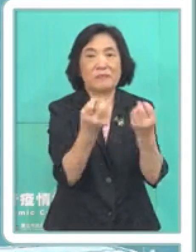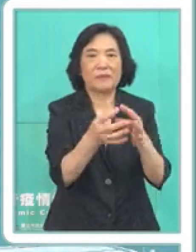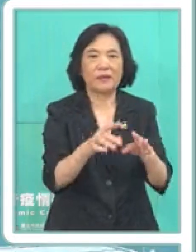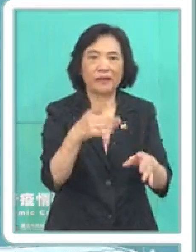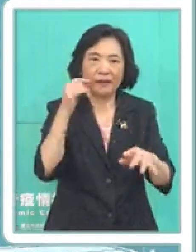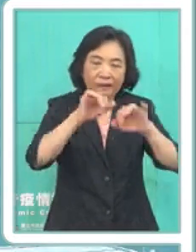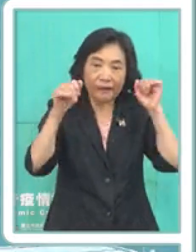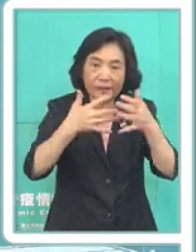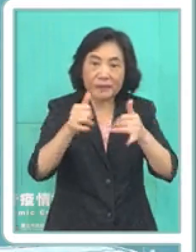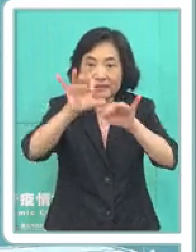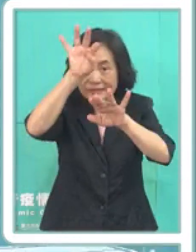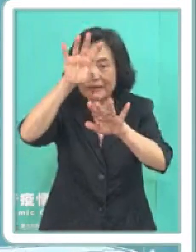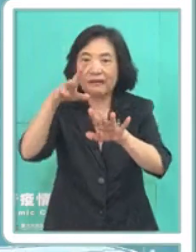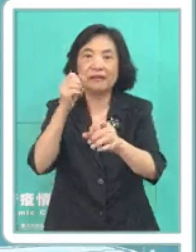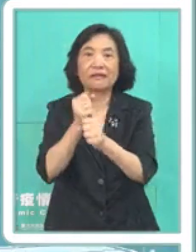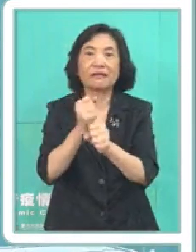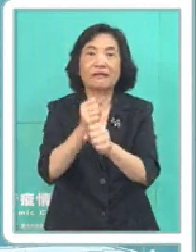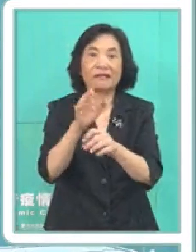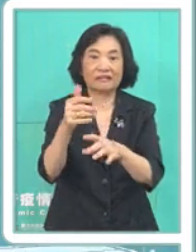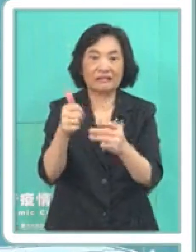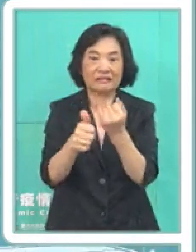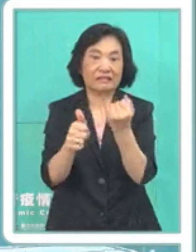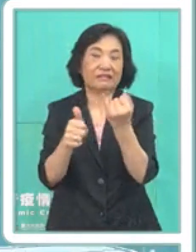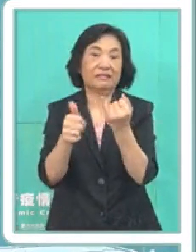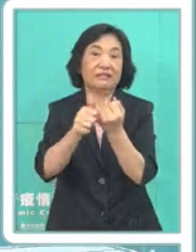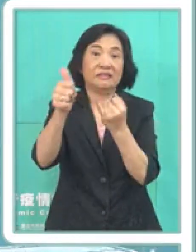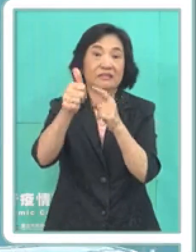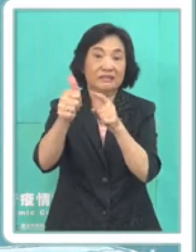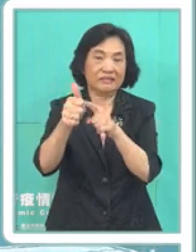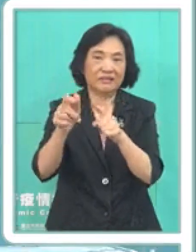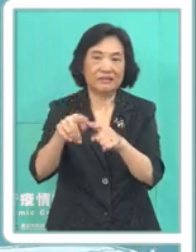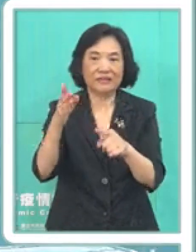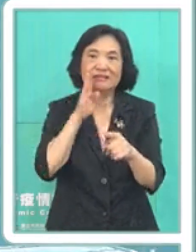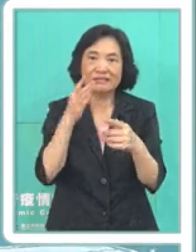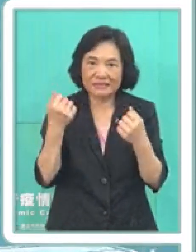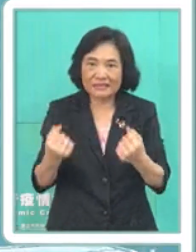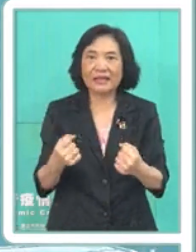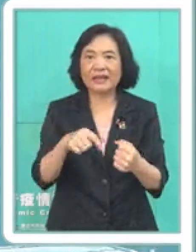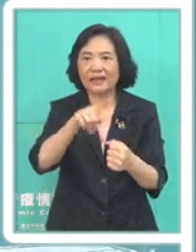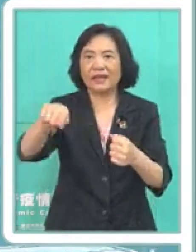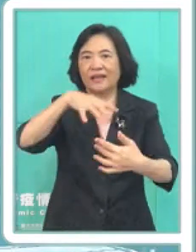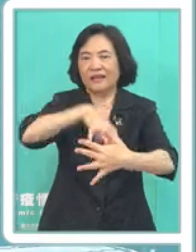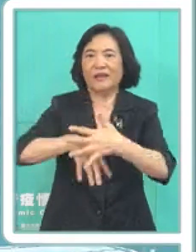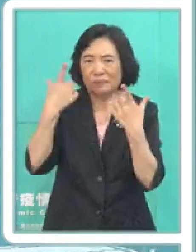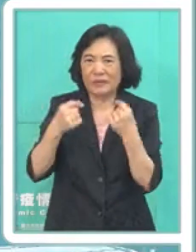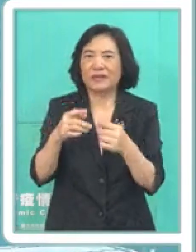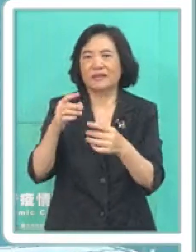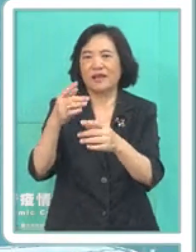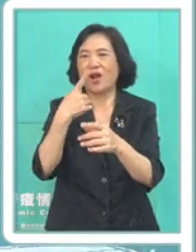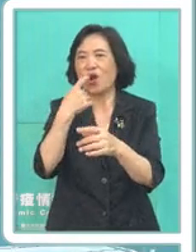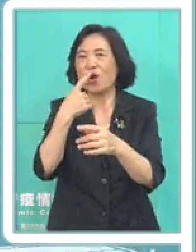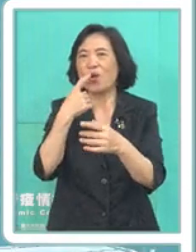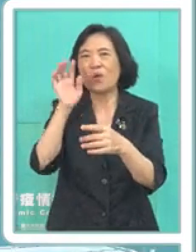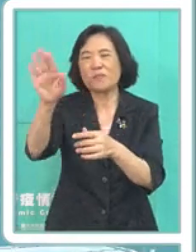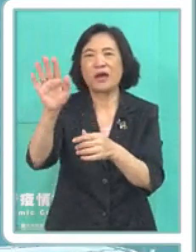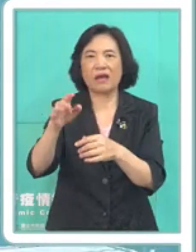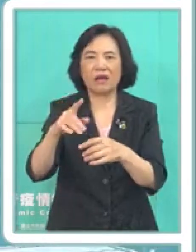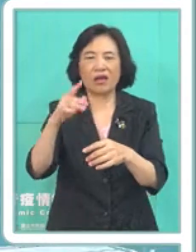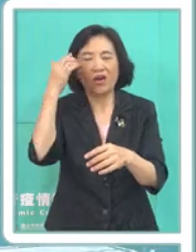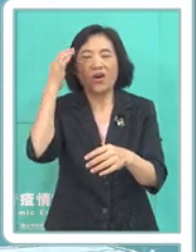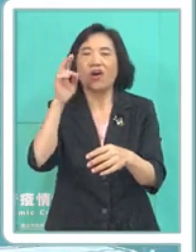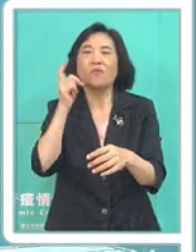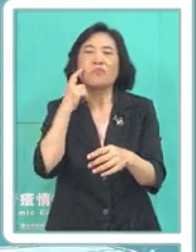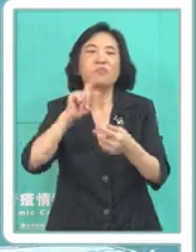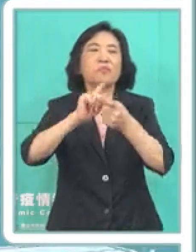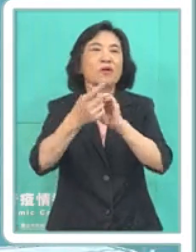明明是民进党党工的先生啊，他也在 PTT 哦搞反串，哦搞政治作战，所以坦白讲哦，